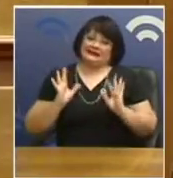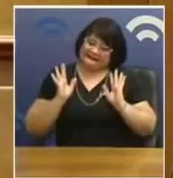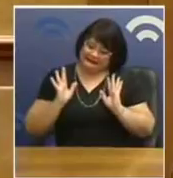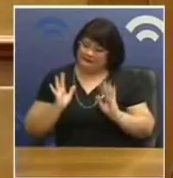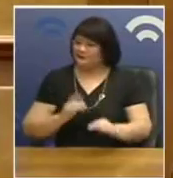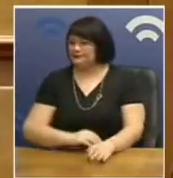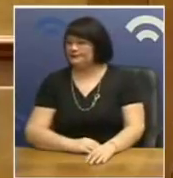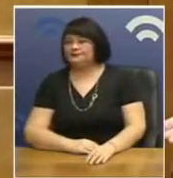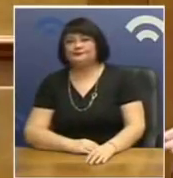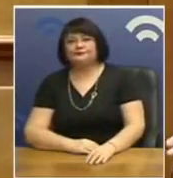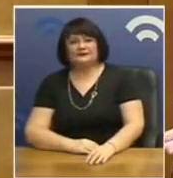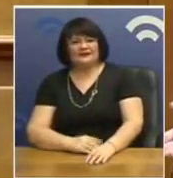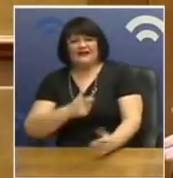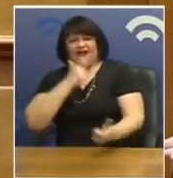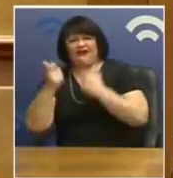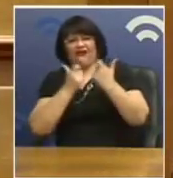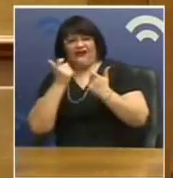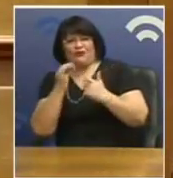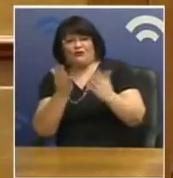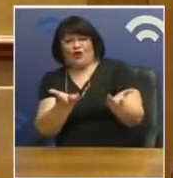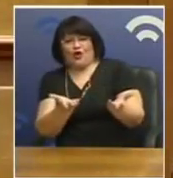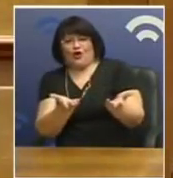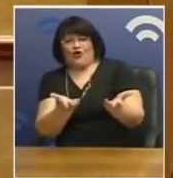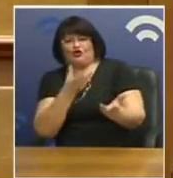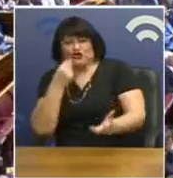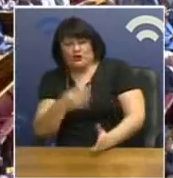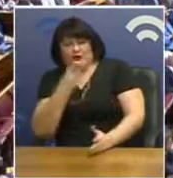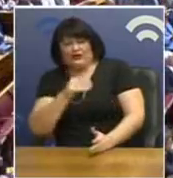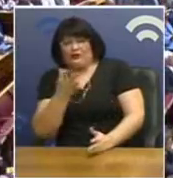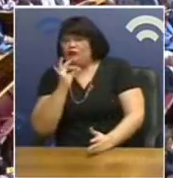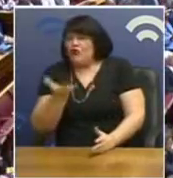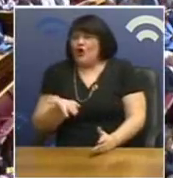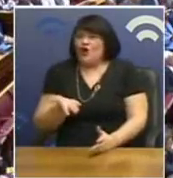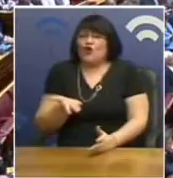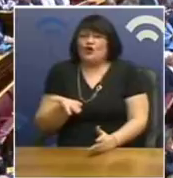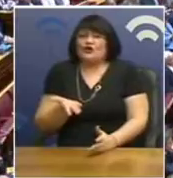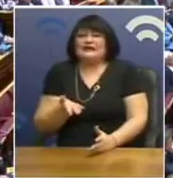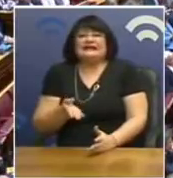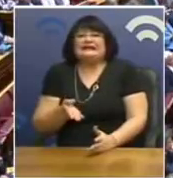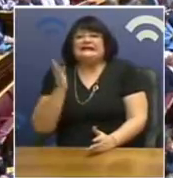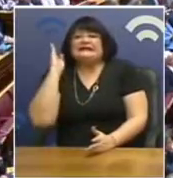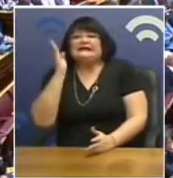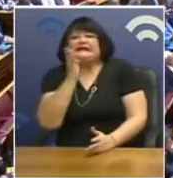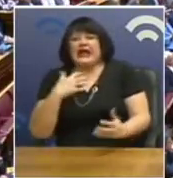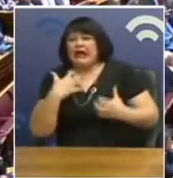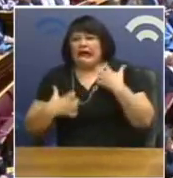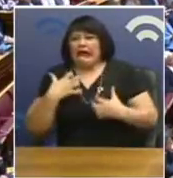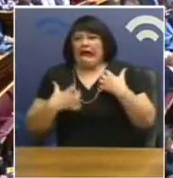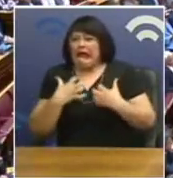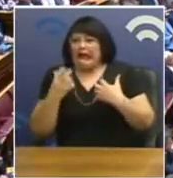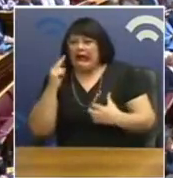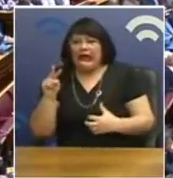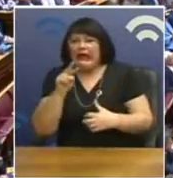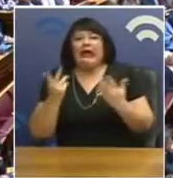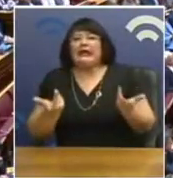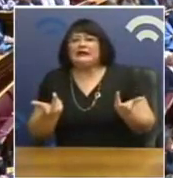Τι πάθατε τώρα, γιατί φωνάζετε, τι είπα και φωνάζετε ντροπή. Τι έχετε πάθει σήμερα, είσαστε λίγο ανήσυχοι, βλέπω.